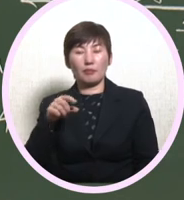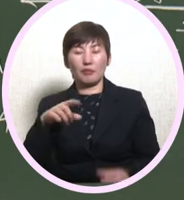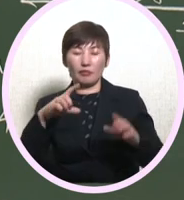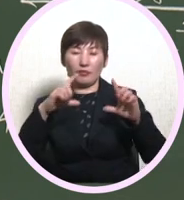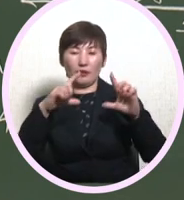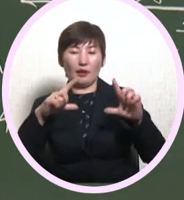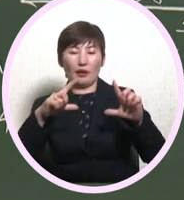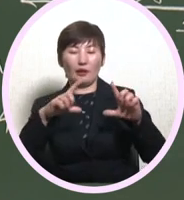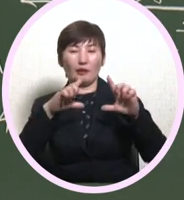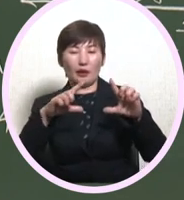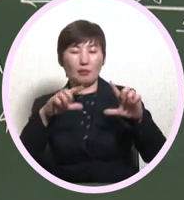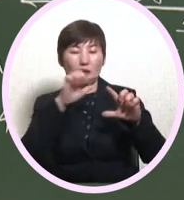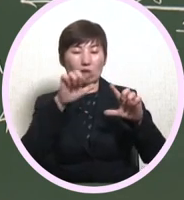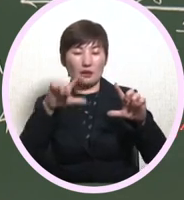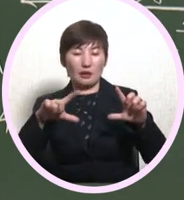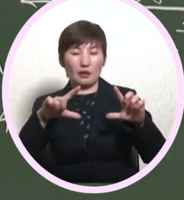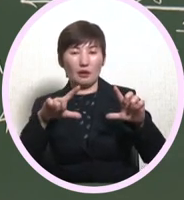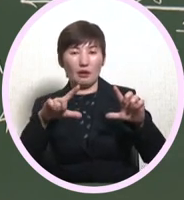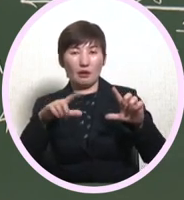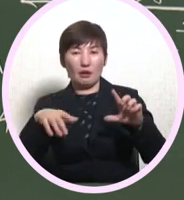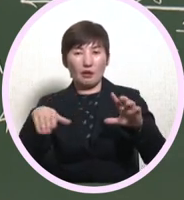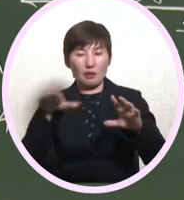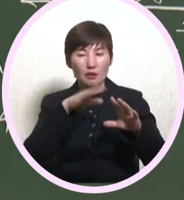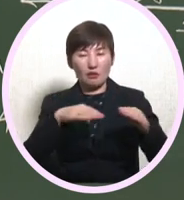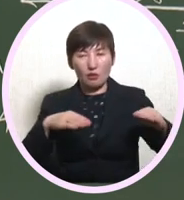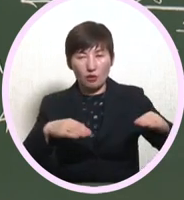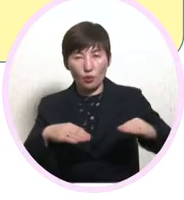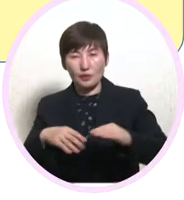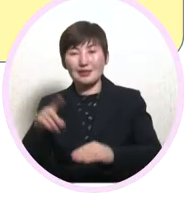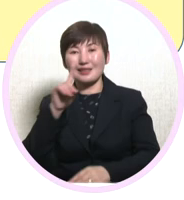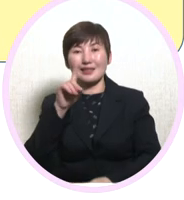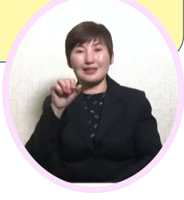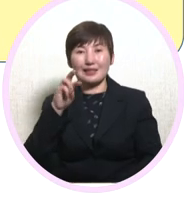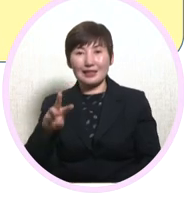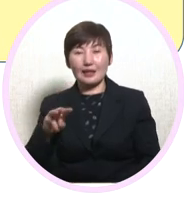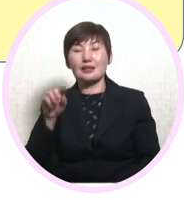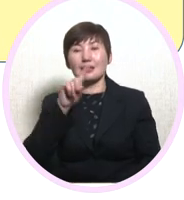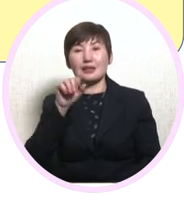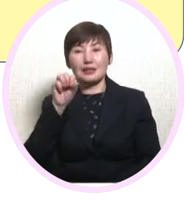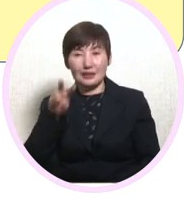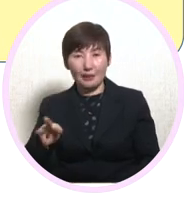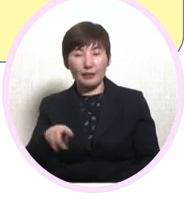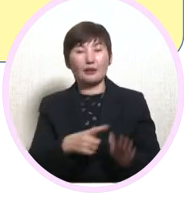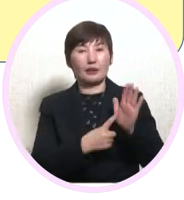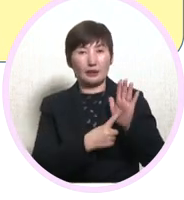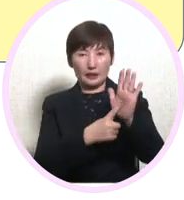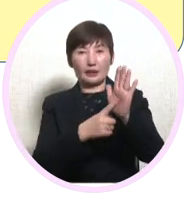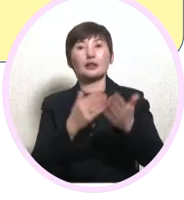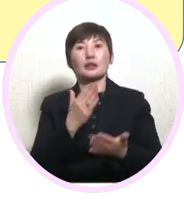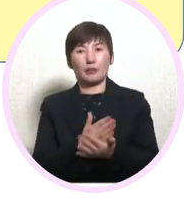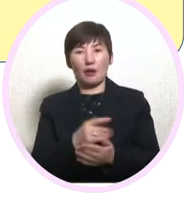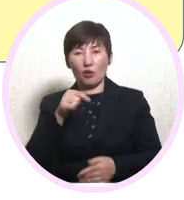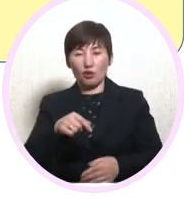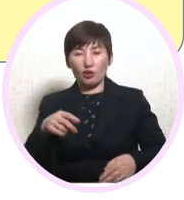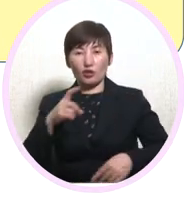биеийн нийт туулсан замыг илэрхийлдэг юм байна. Тэгэхээр бүгдээрээ өнөөдрийнхээ хичээлийг